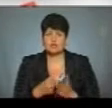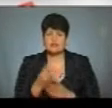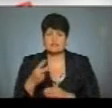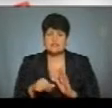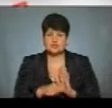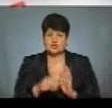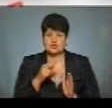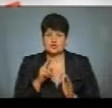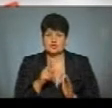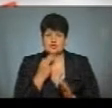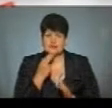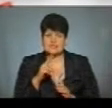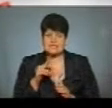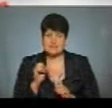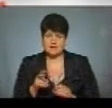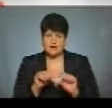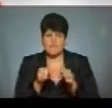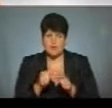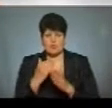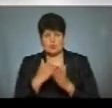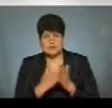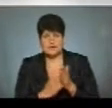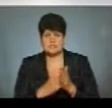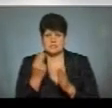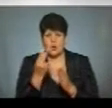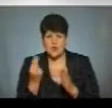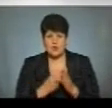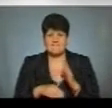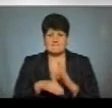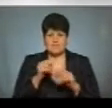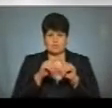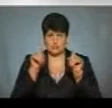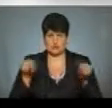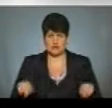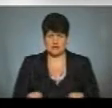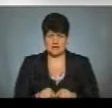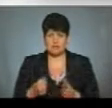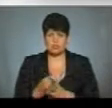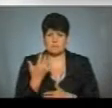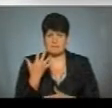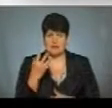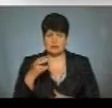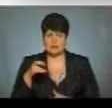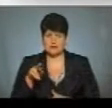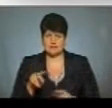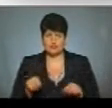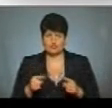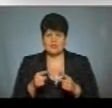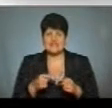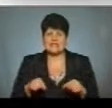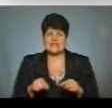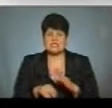До 26 червня ЦВК затверджує форму, текст та колір виборчих бюлетенів. До 5 липня ЦВК